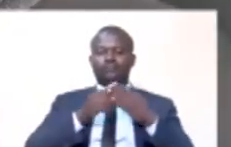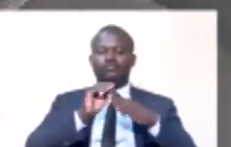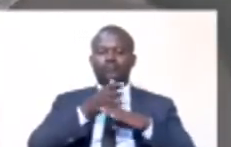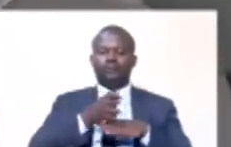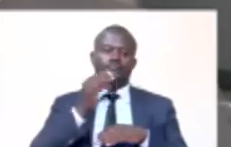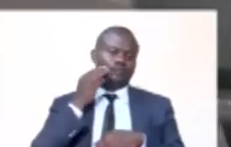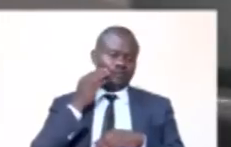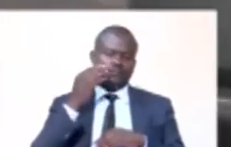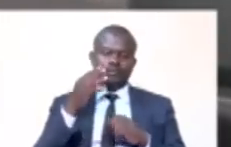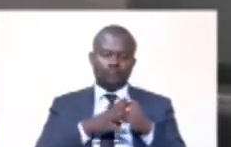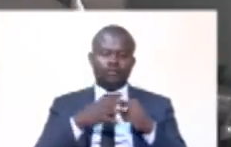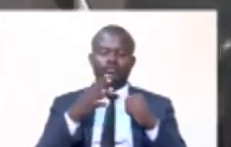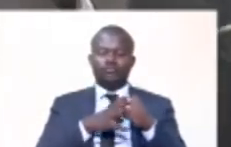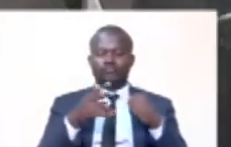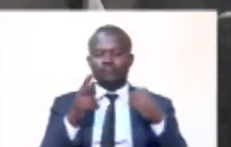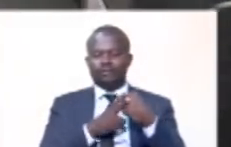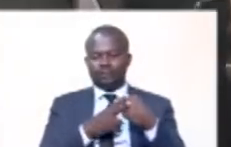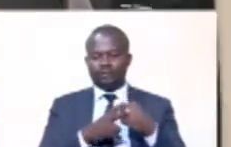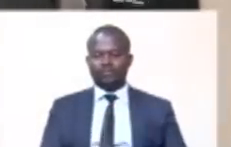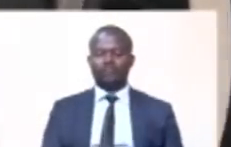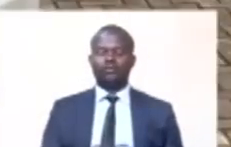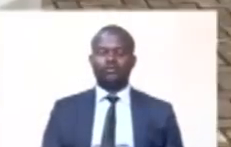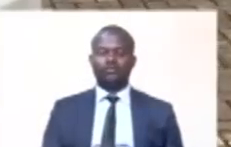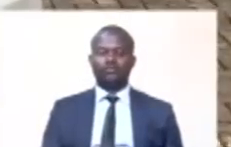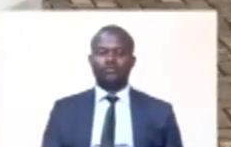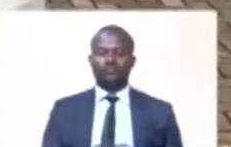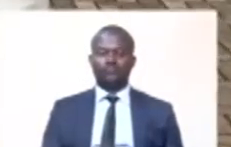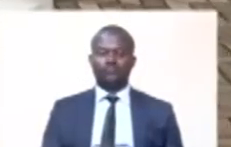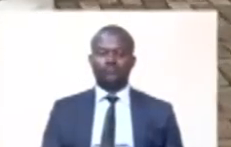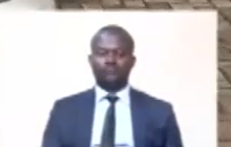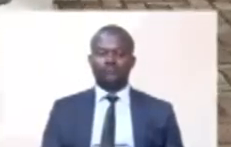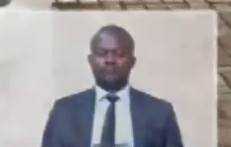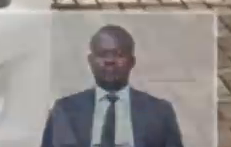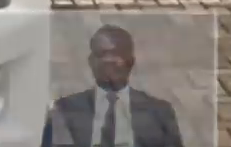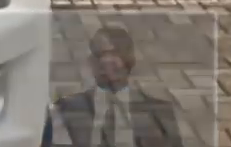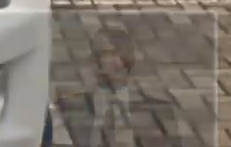asaga 1,997,000 Jean Paul Turatsinze Kigali.